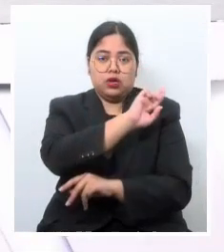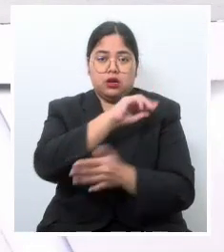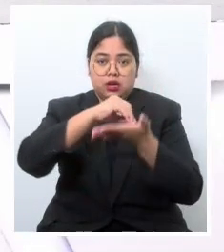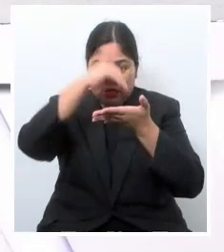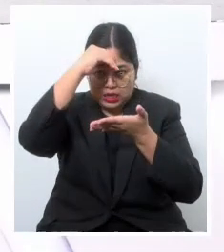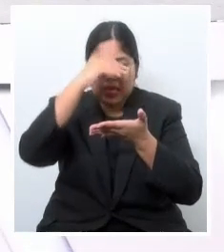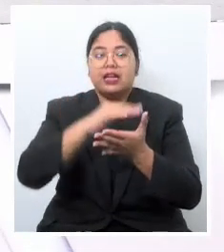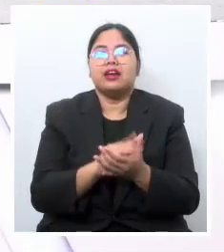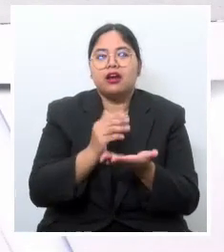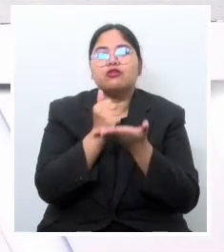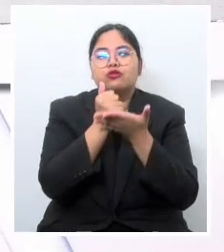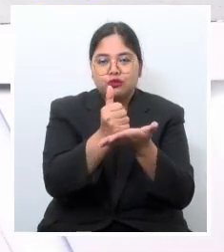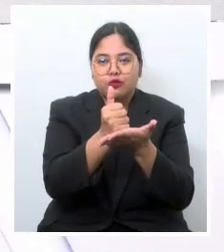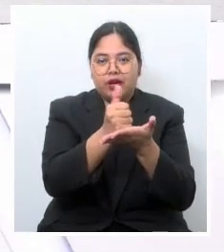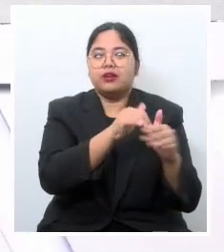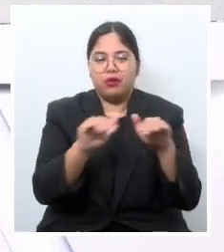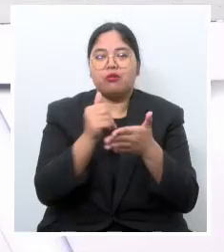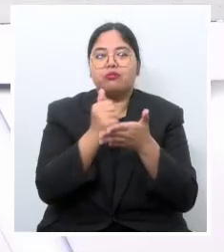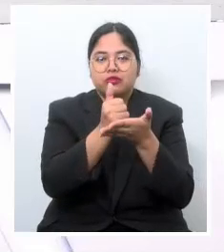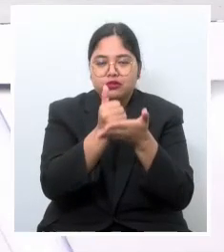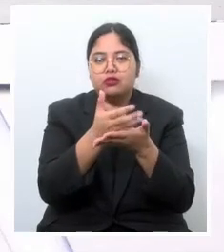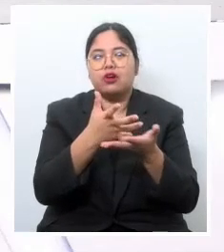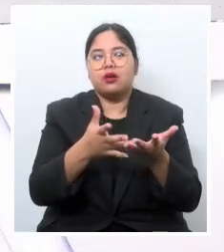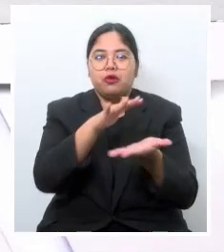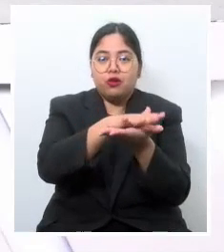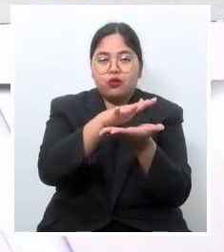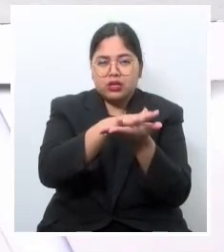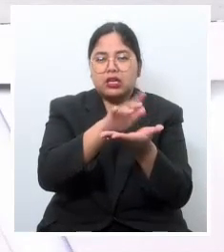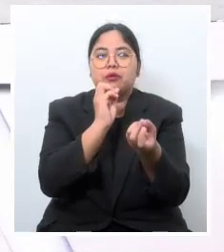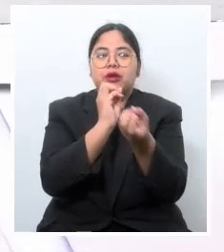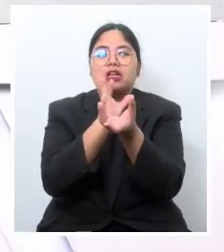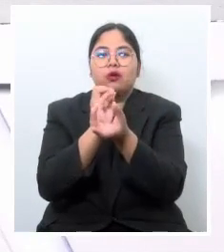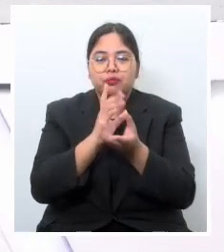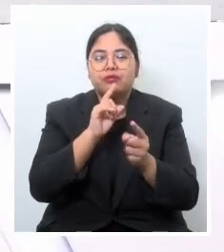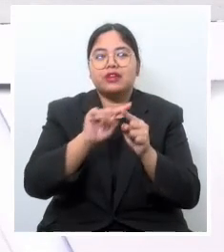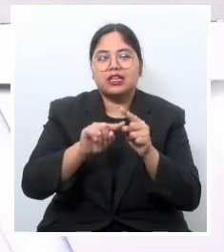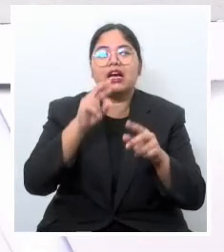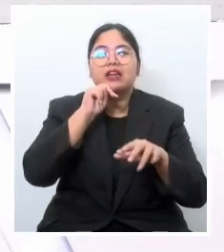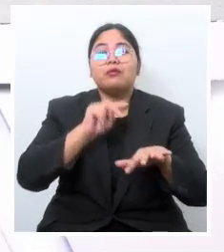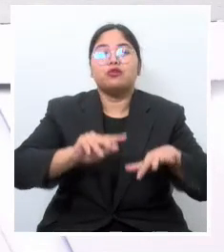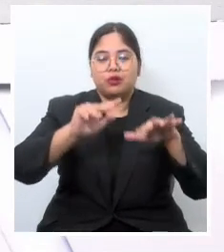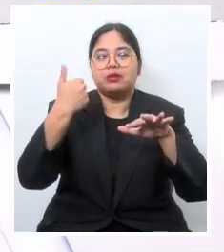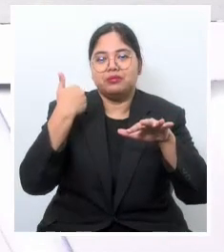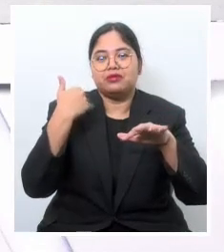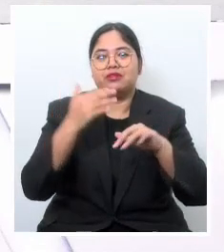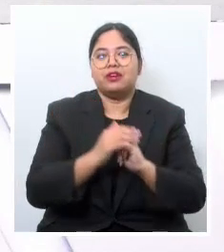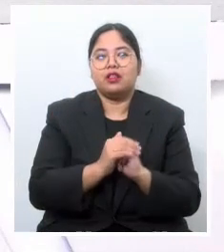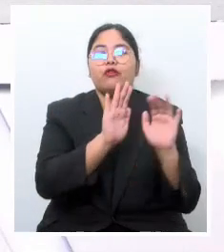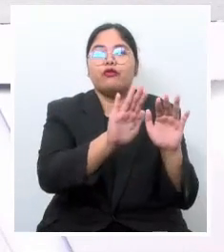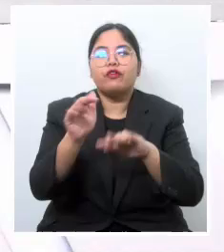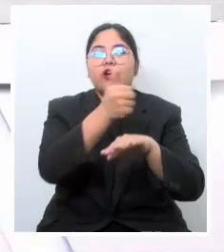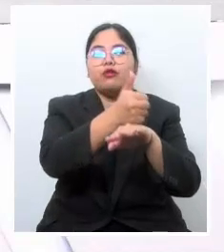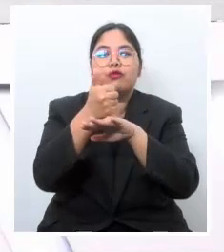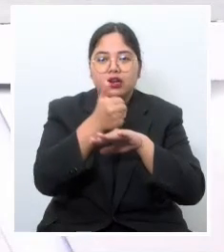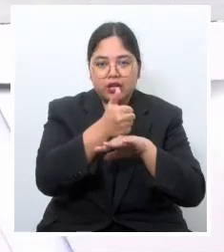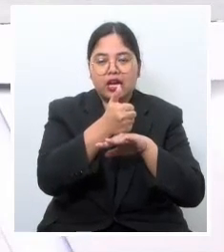จะช่วยเหลือนะคะในเ่อส่วนของสถานศึกษาที่กำลังประสบปัญหาอยู่ณตอนนี้นะคะเพราะฉะนั้นต้องฝากท่านผู้บริหารท่าน